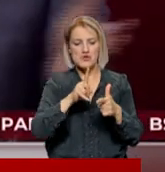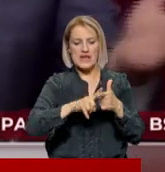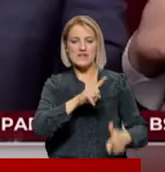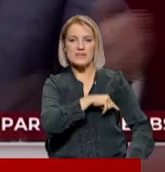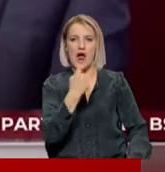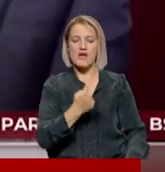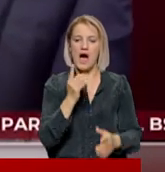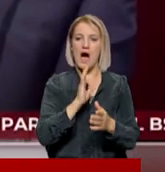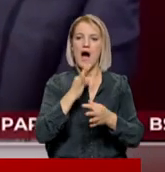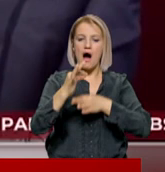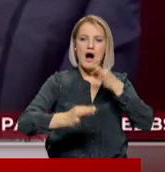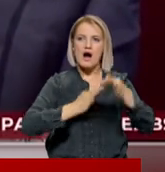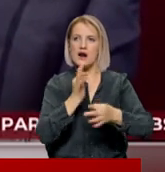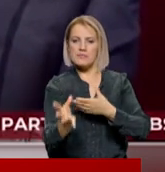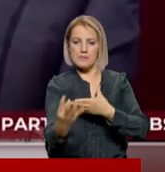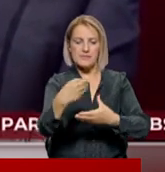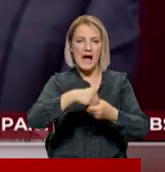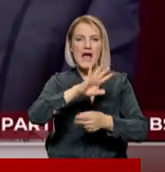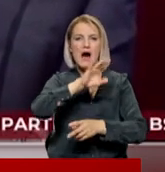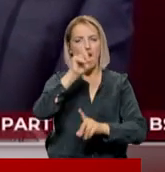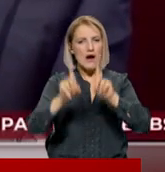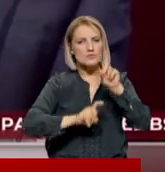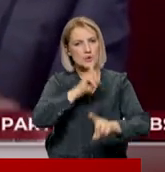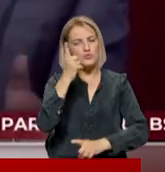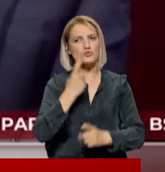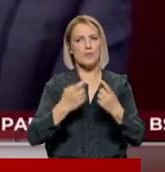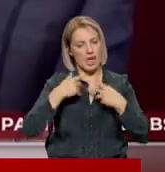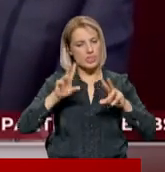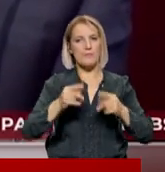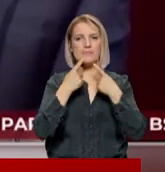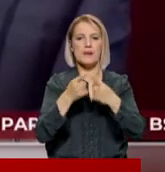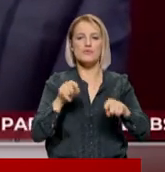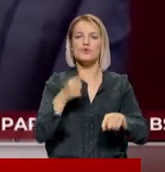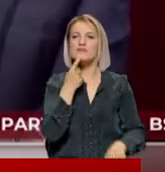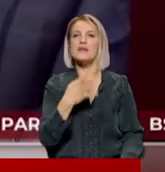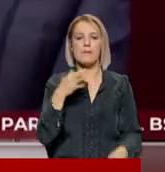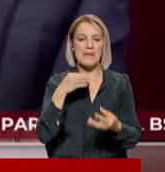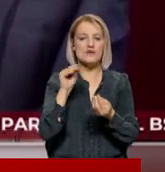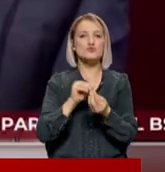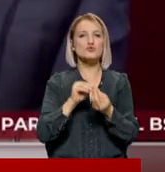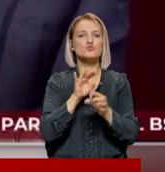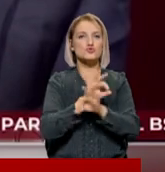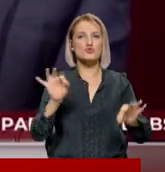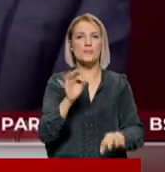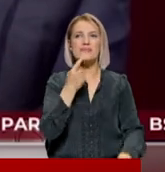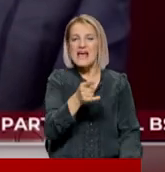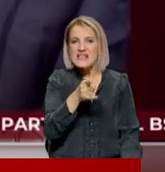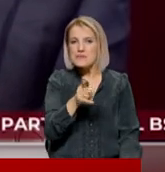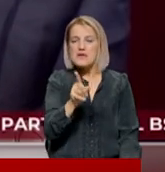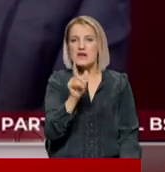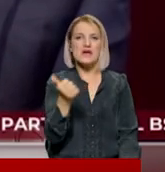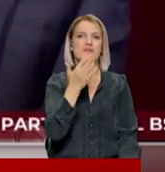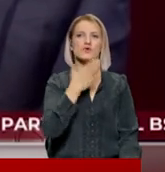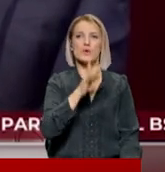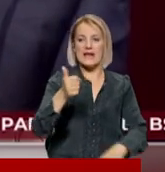derece akrabalarında ait Bütün mal vardım araştırsın sorusunda o zaman Ben tamam derim Ama bunu demeden ben suçsuzum diyenin sözümde hiç bir kıymeti var